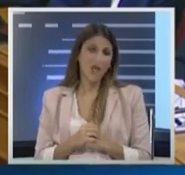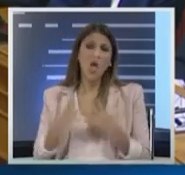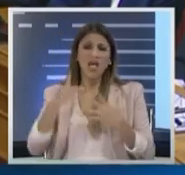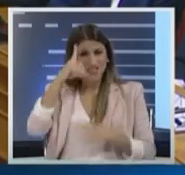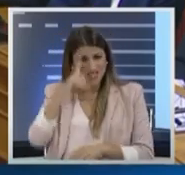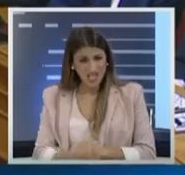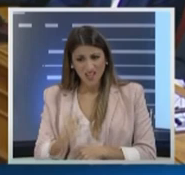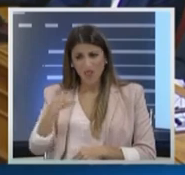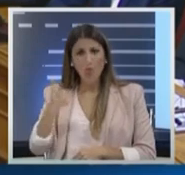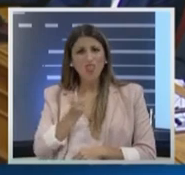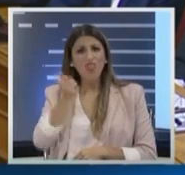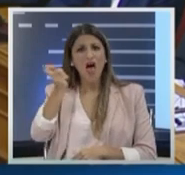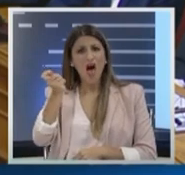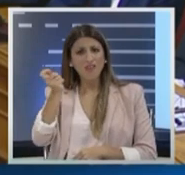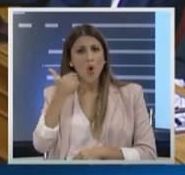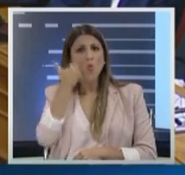εξυπηρετούμενων δανείων.